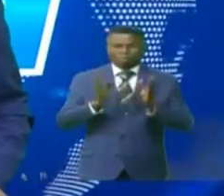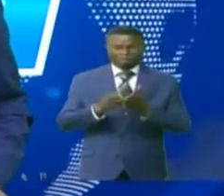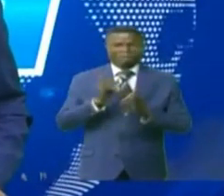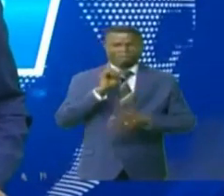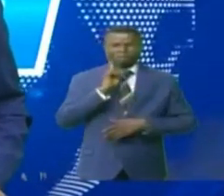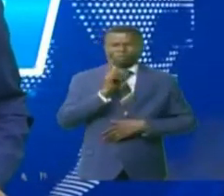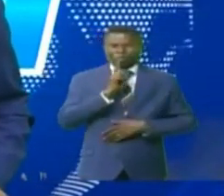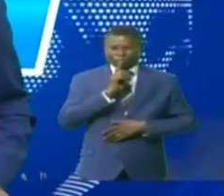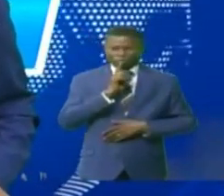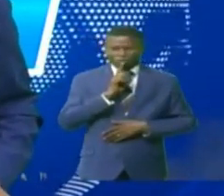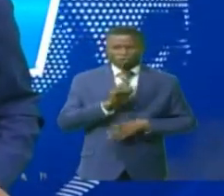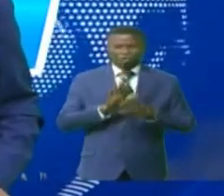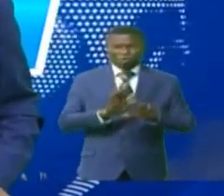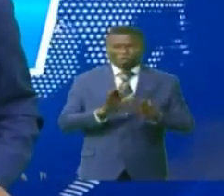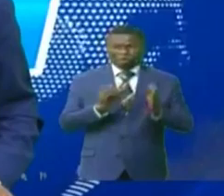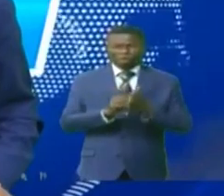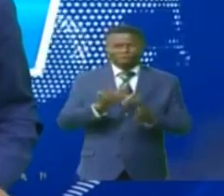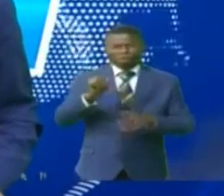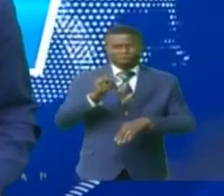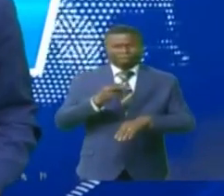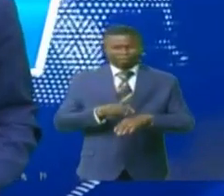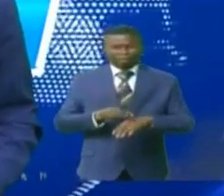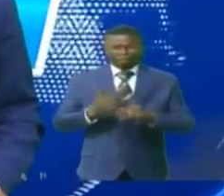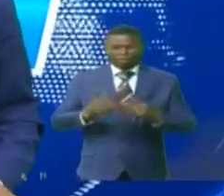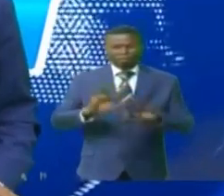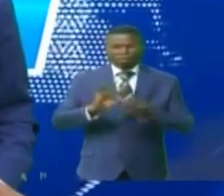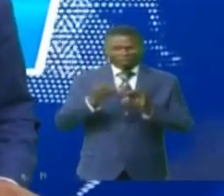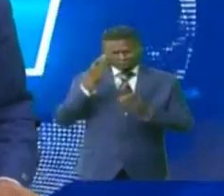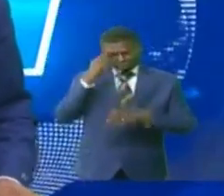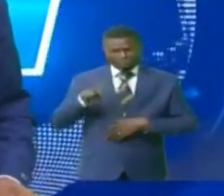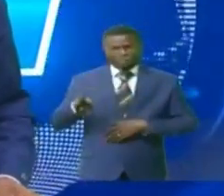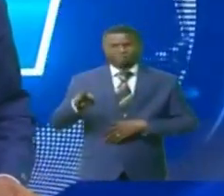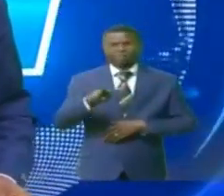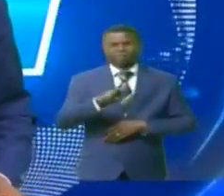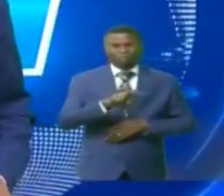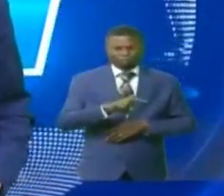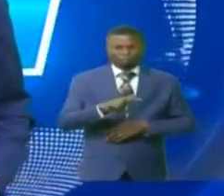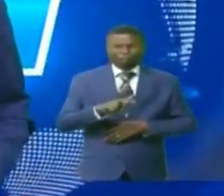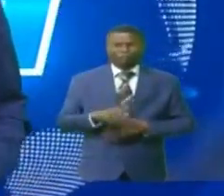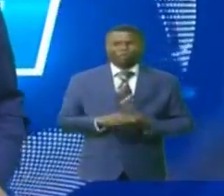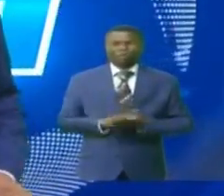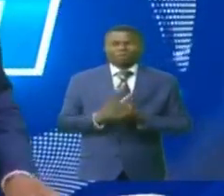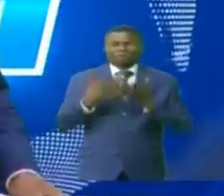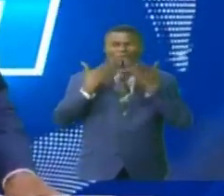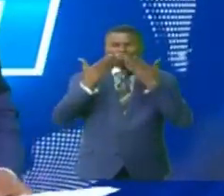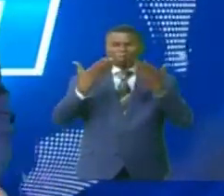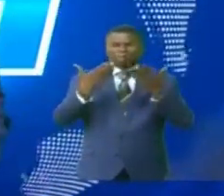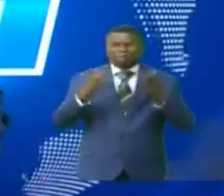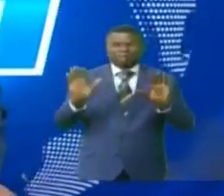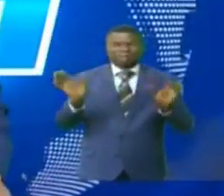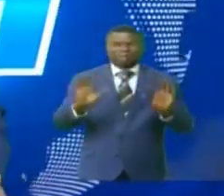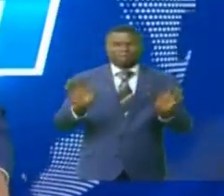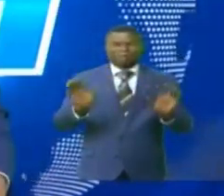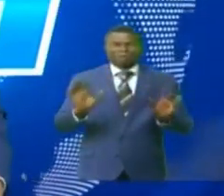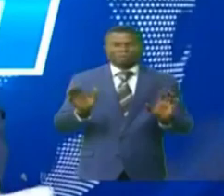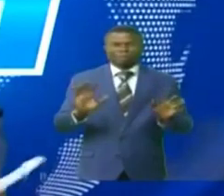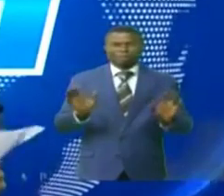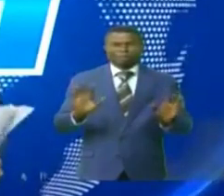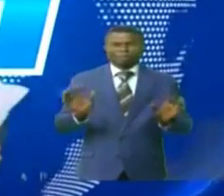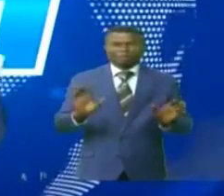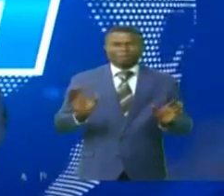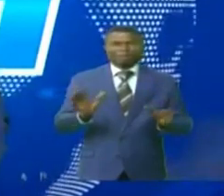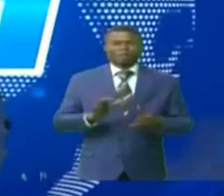par José Dimonekene ainsi que Diedoné Angumba. Merci de nous avoir suivis. L'actualité continue sur nos